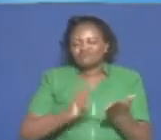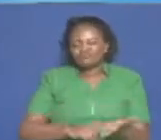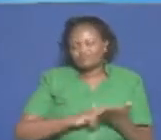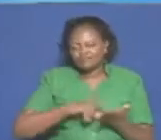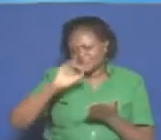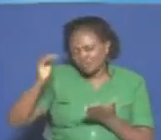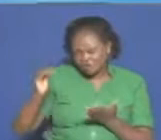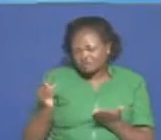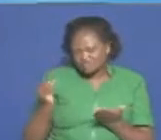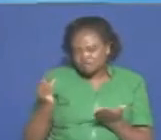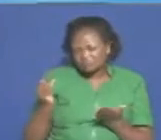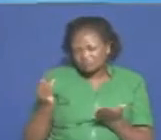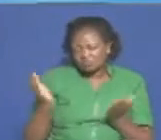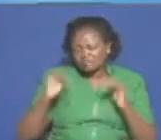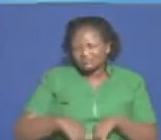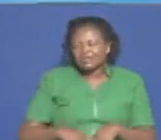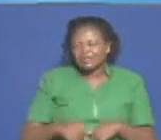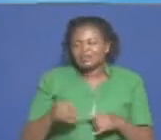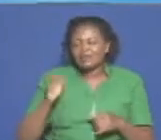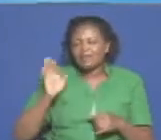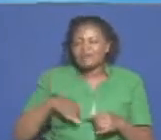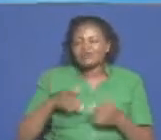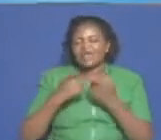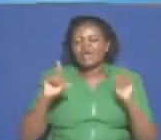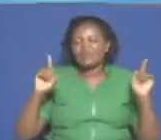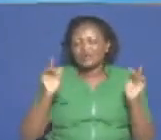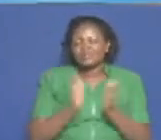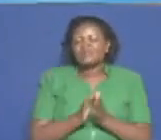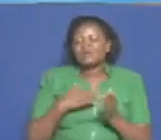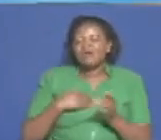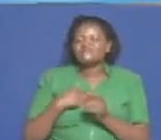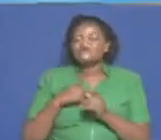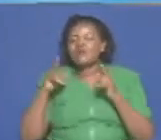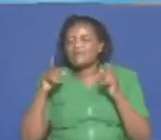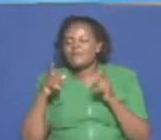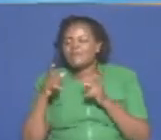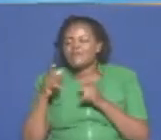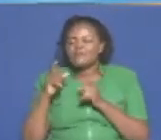assemblies kwa lugha ya kimama, na unapata kwamba kuna vyombo vya habari pale wanashindwa kuelewa